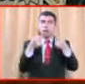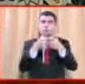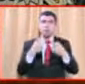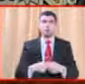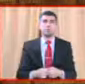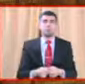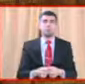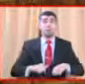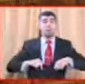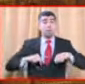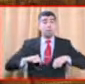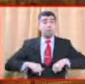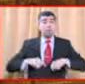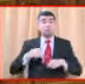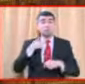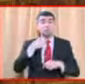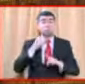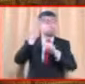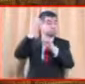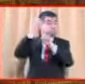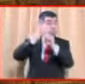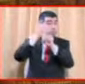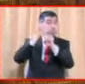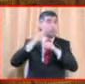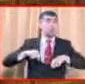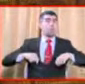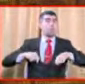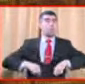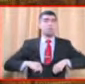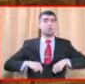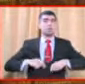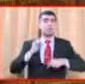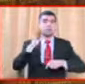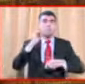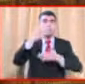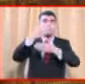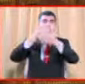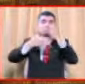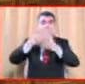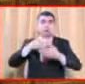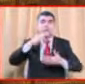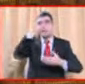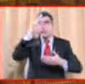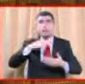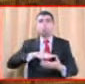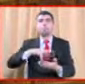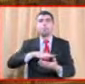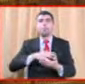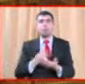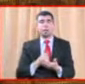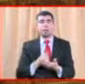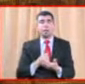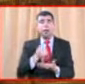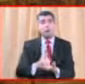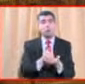سيد الوزير، لا أحد ينكر المجهودات الجبارة التي تقوم به مصالح وزارة السكنة وسياسة المدينة،